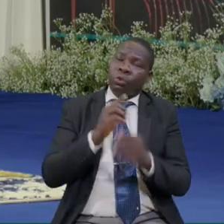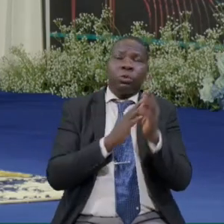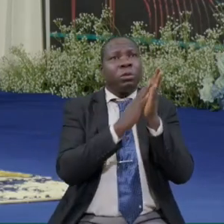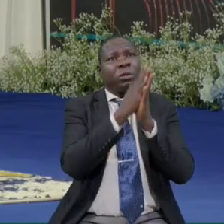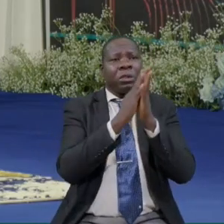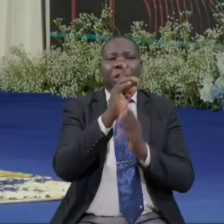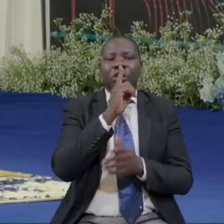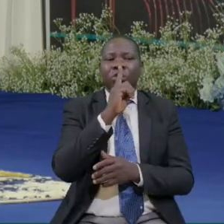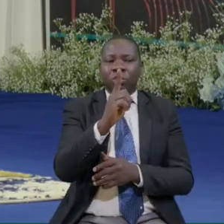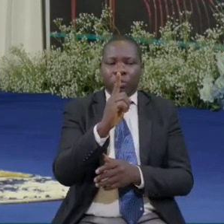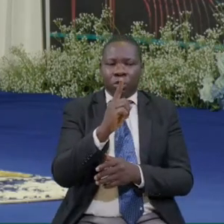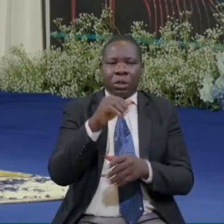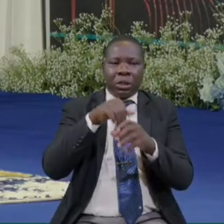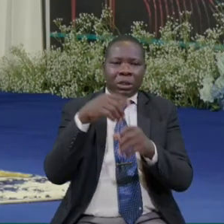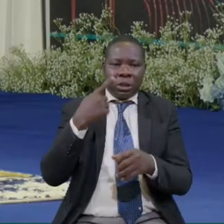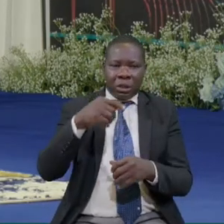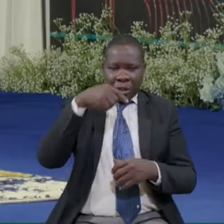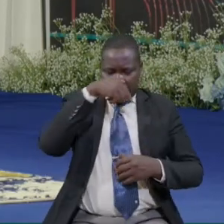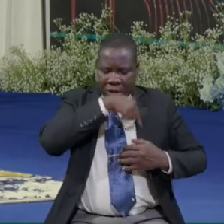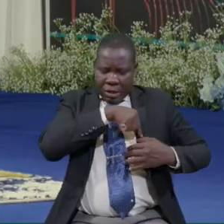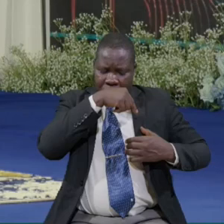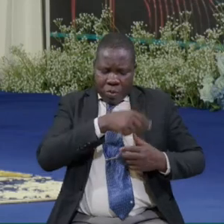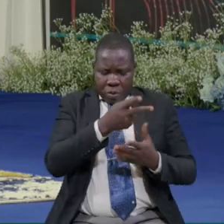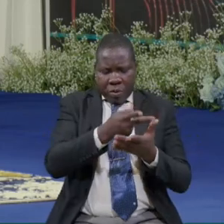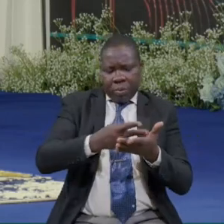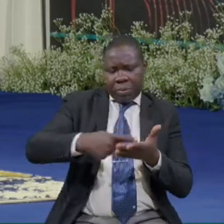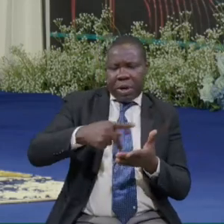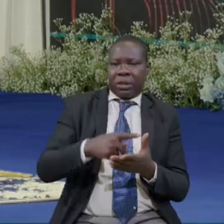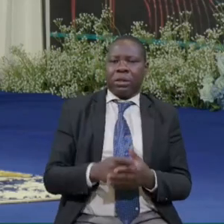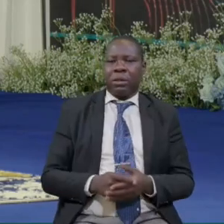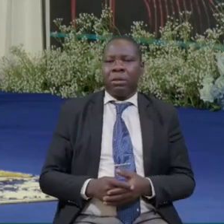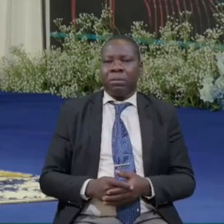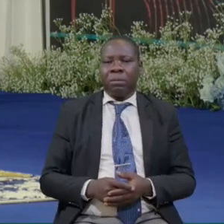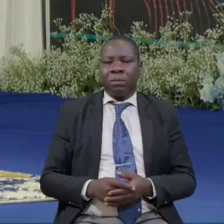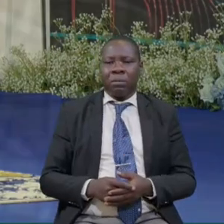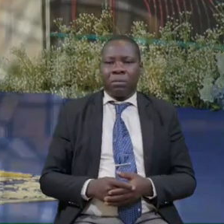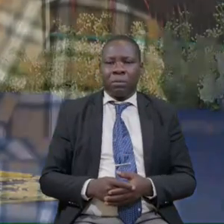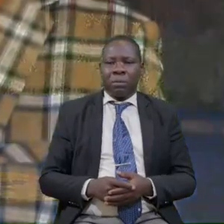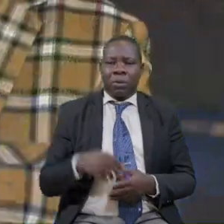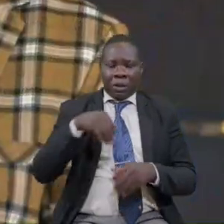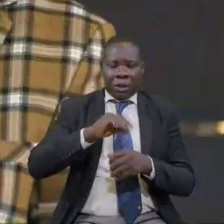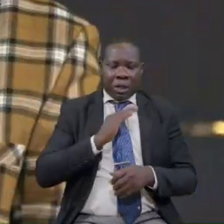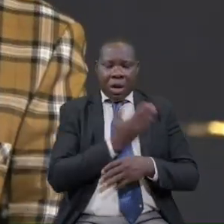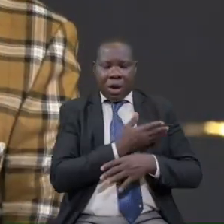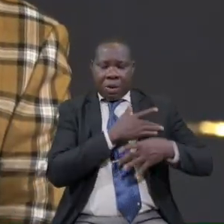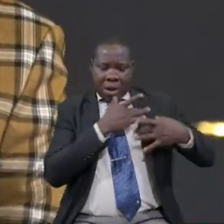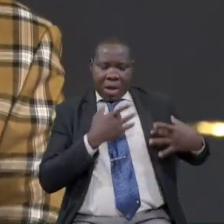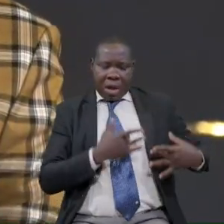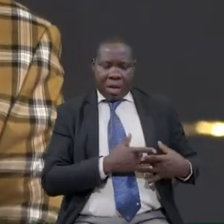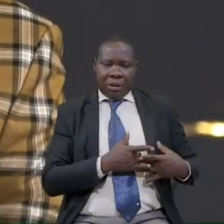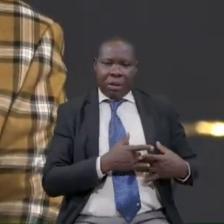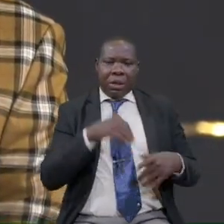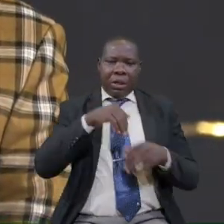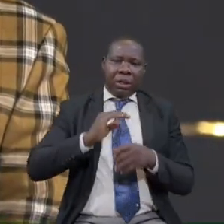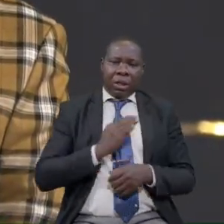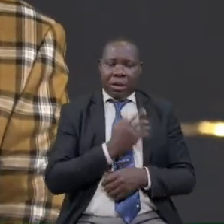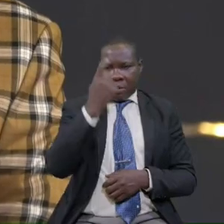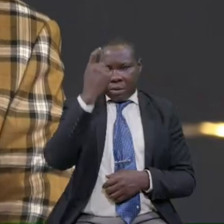8. Mais tu veux que la vérité soit au fond du cœur, dans notre